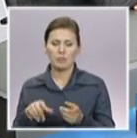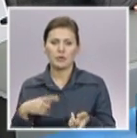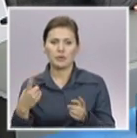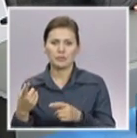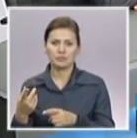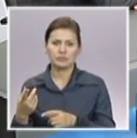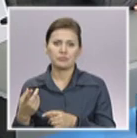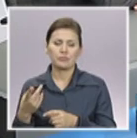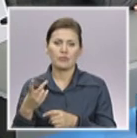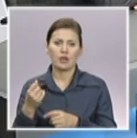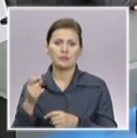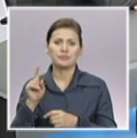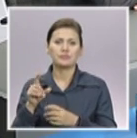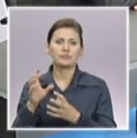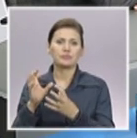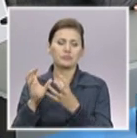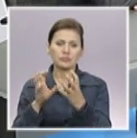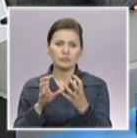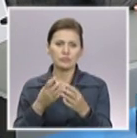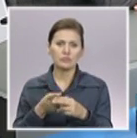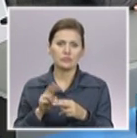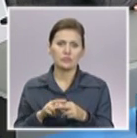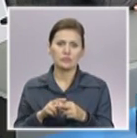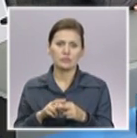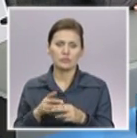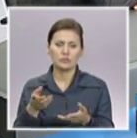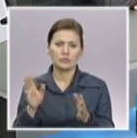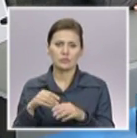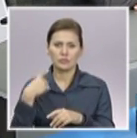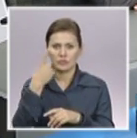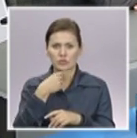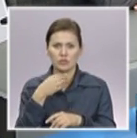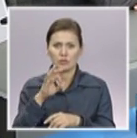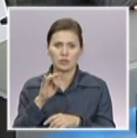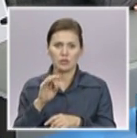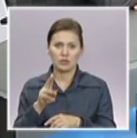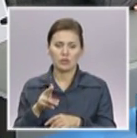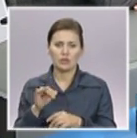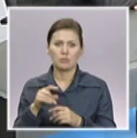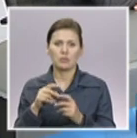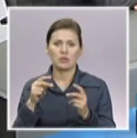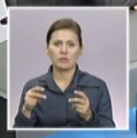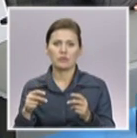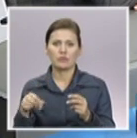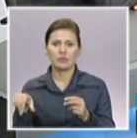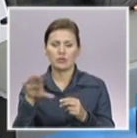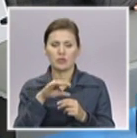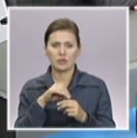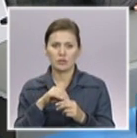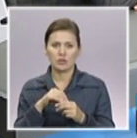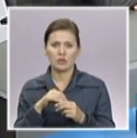перекинуты на те маршруты, которые оставил частный автобусный парк, но параллельно все эти